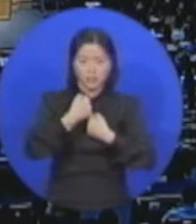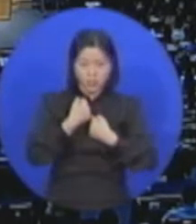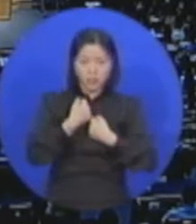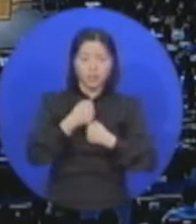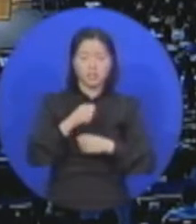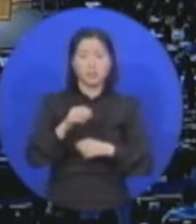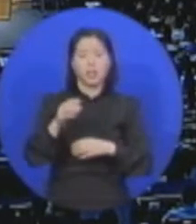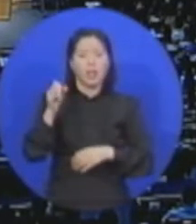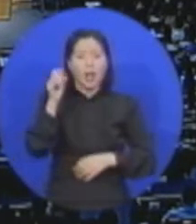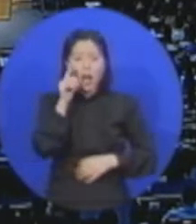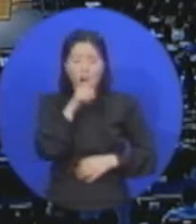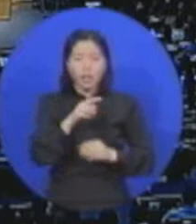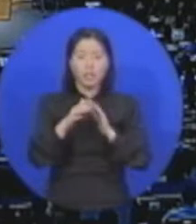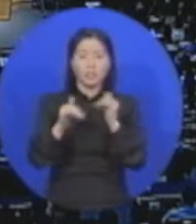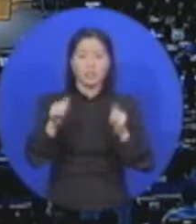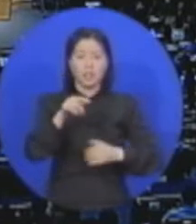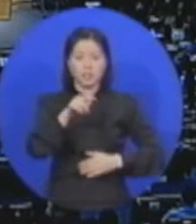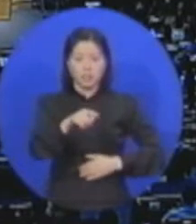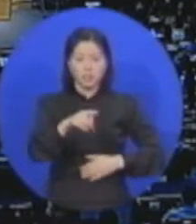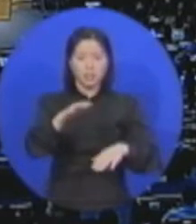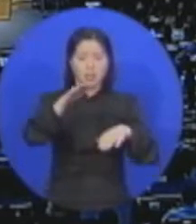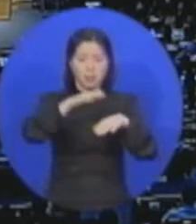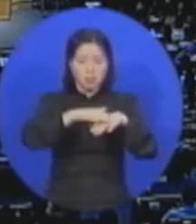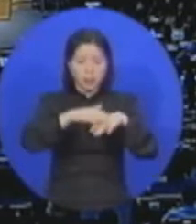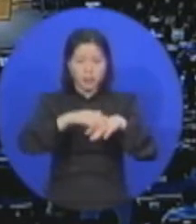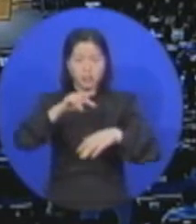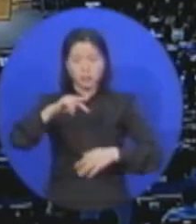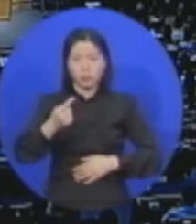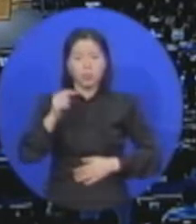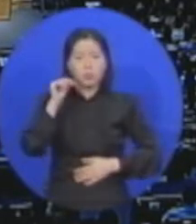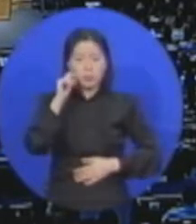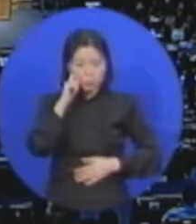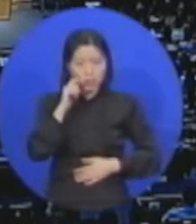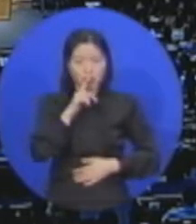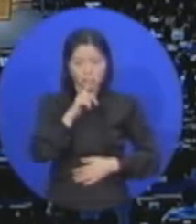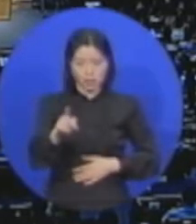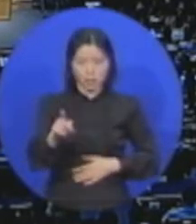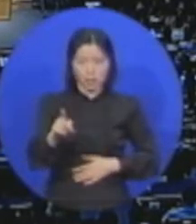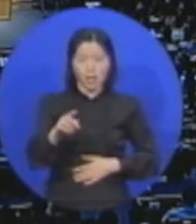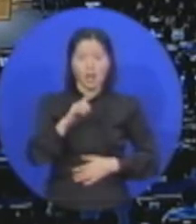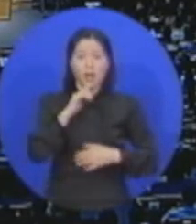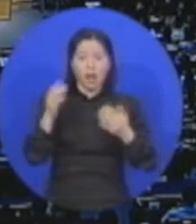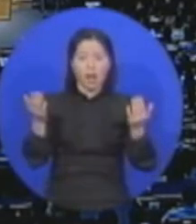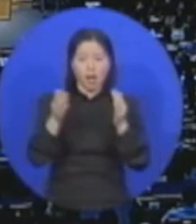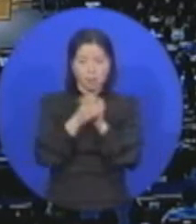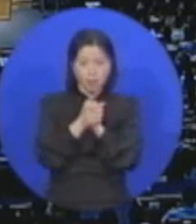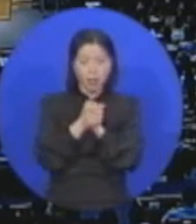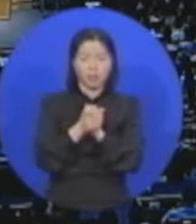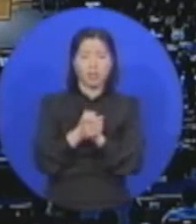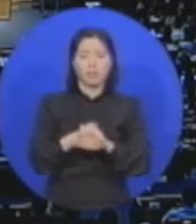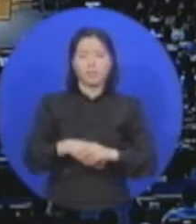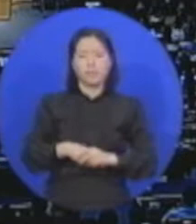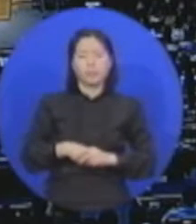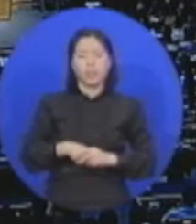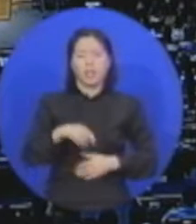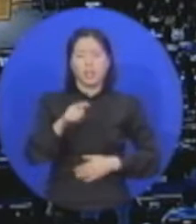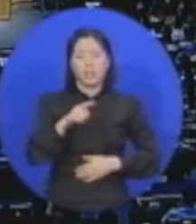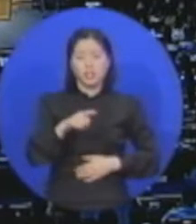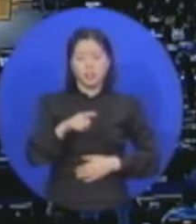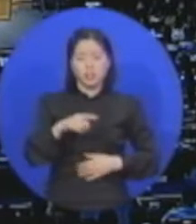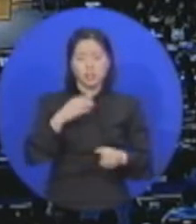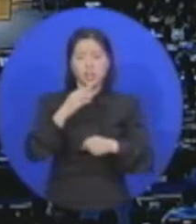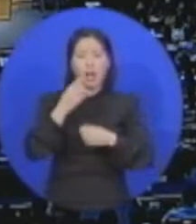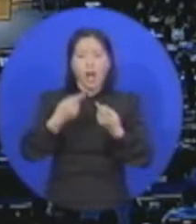심해 악한 자가 그를 만디 지도 못하느니라 아멘 이것이 바로 임마누엘